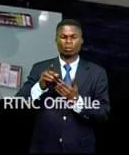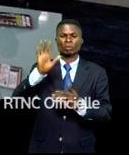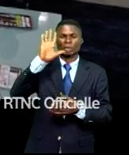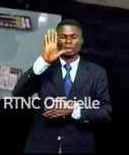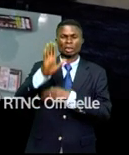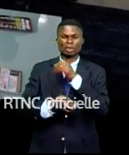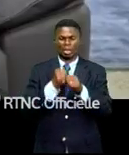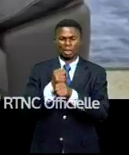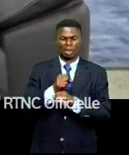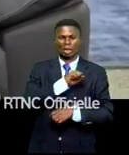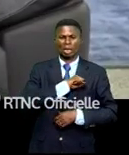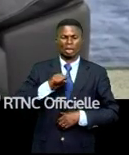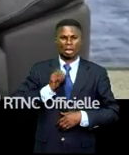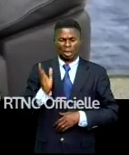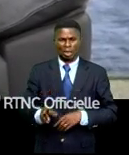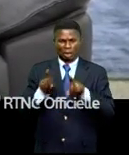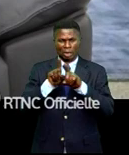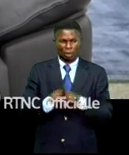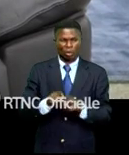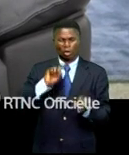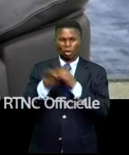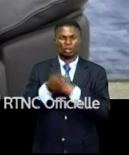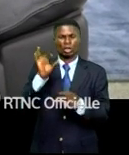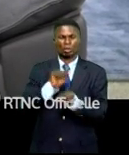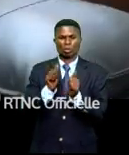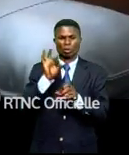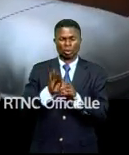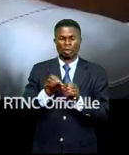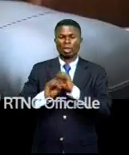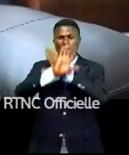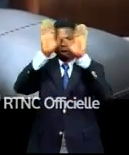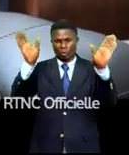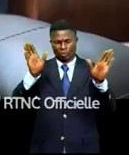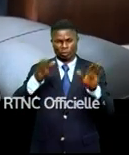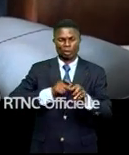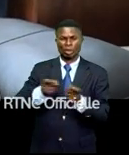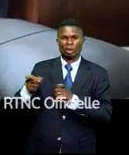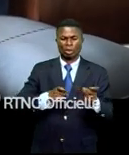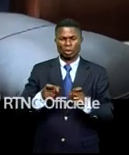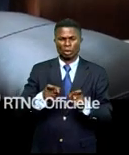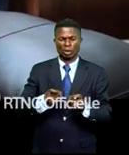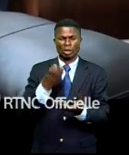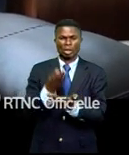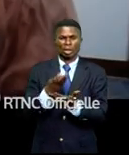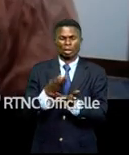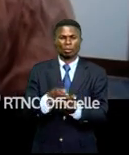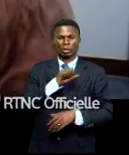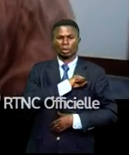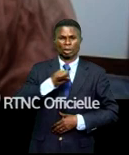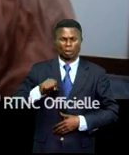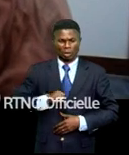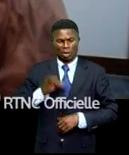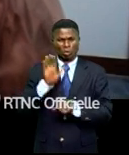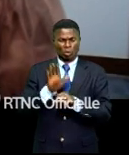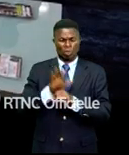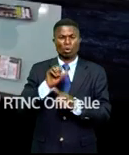de la Chambre haute du Parlement, notamment les réformes électorales, la transparence dans la gestion de la dotation budgétaire du Sénat, autant de